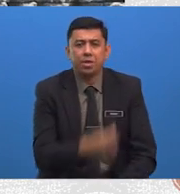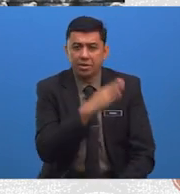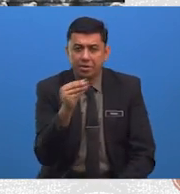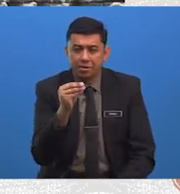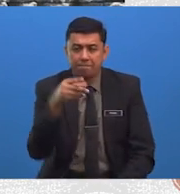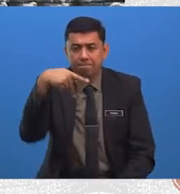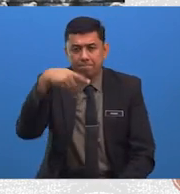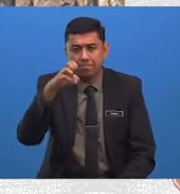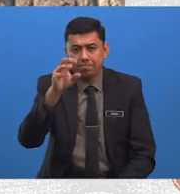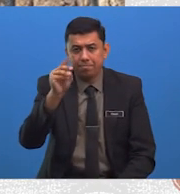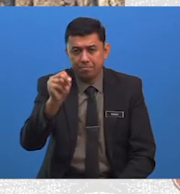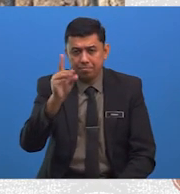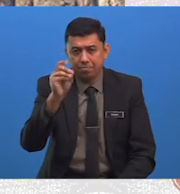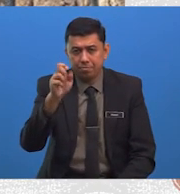pendeta.